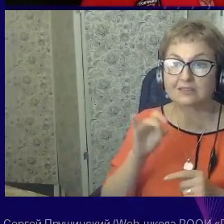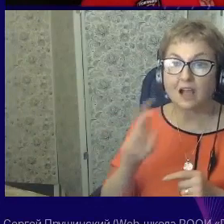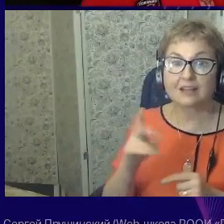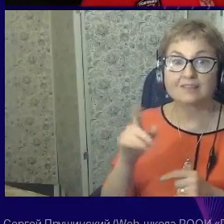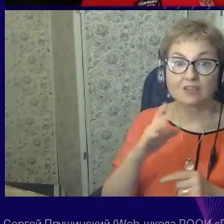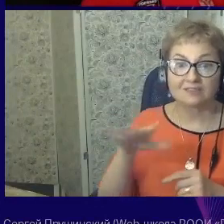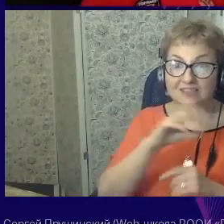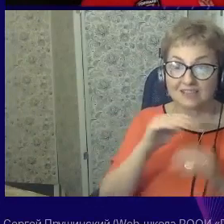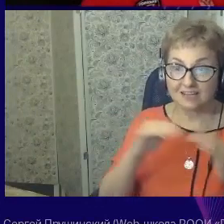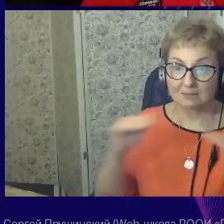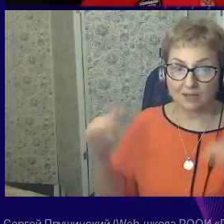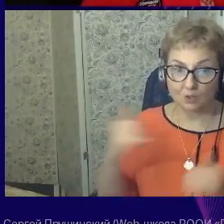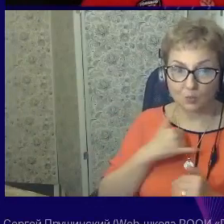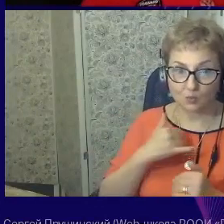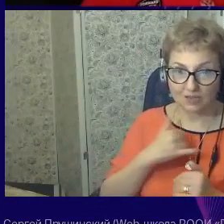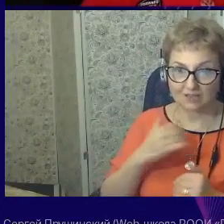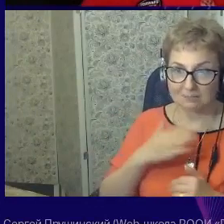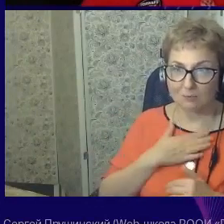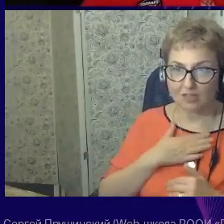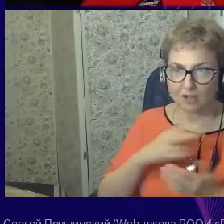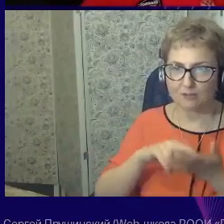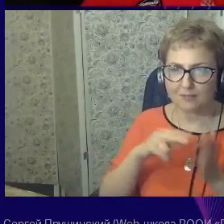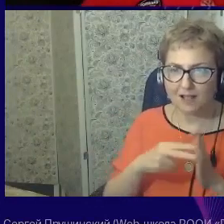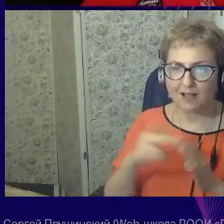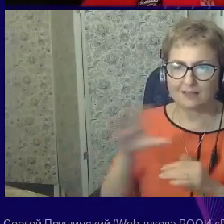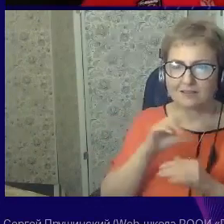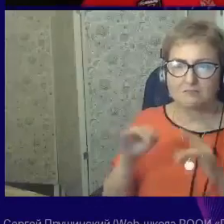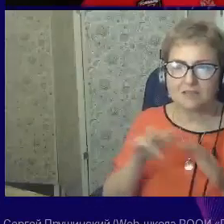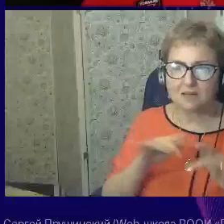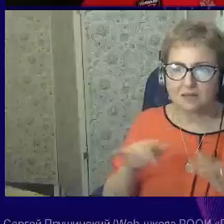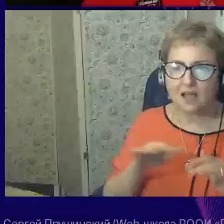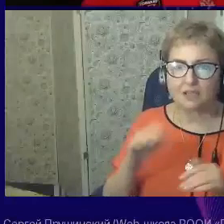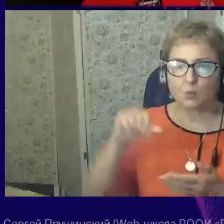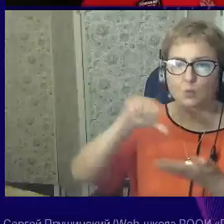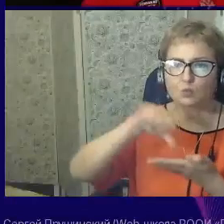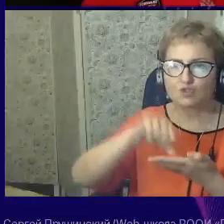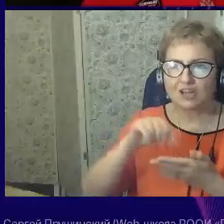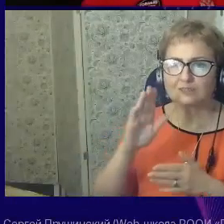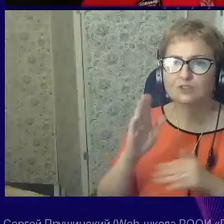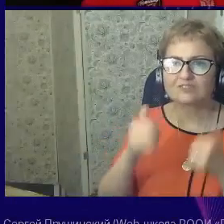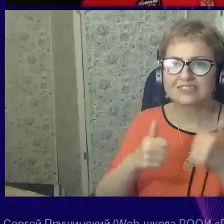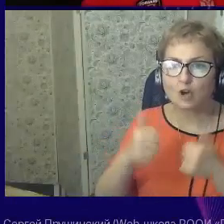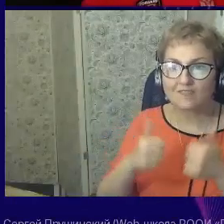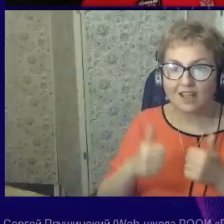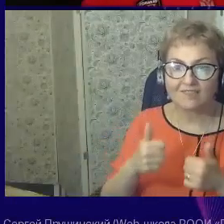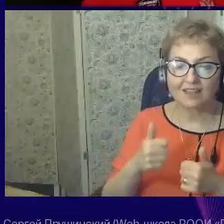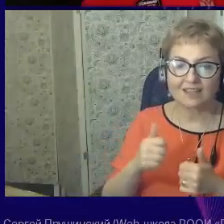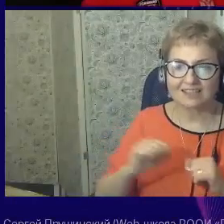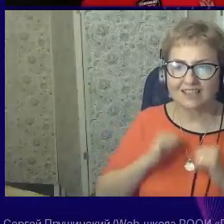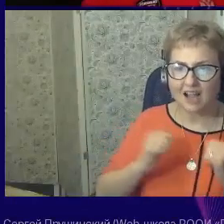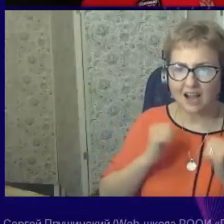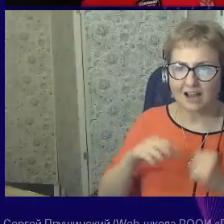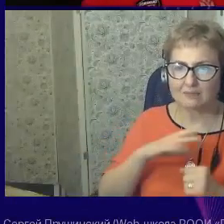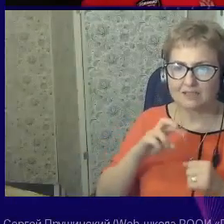Все ребята у нас по нашим планам, по нашим мероприятиям участвуют в соревнованиях.